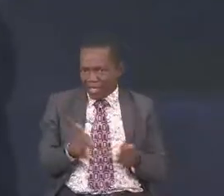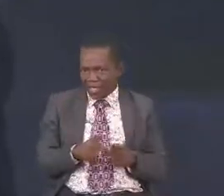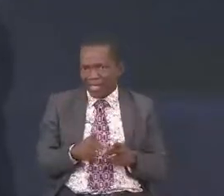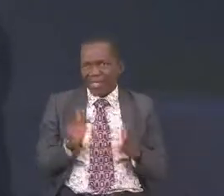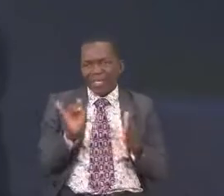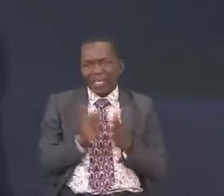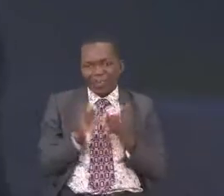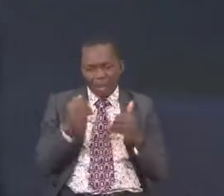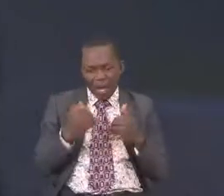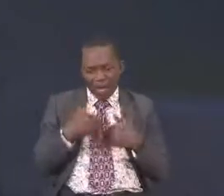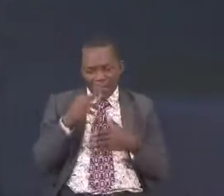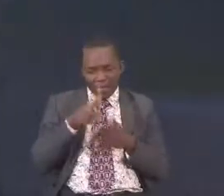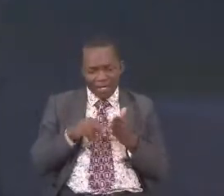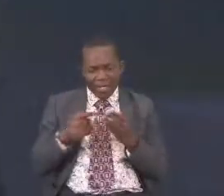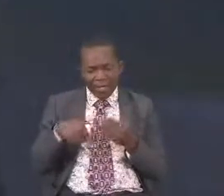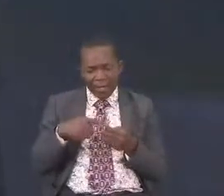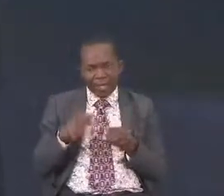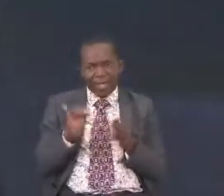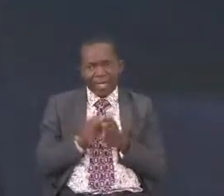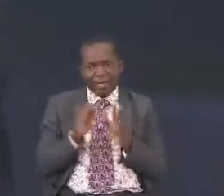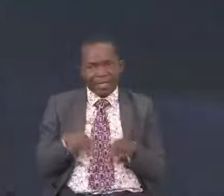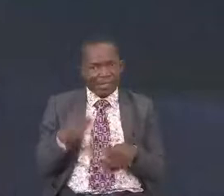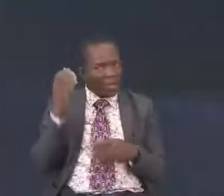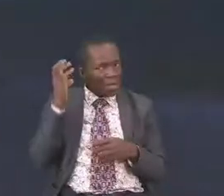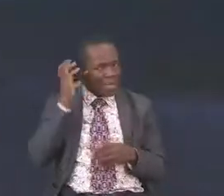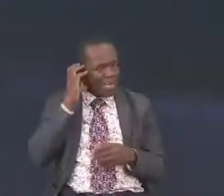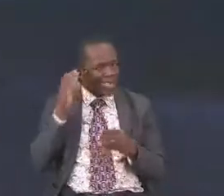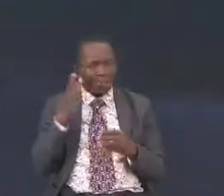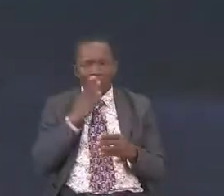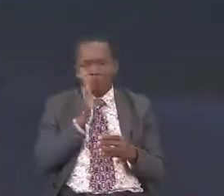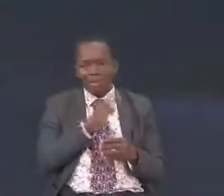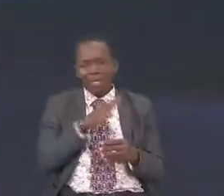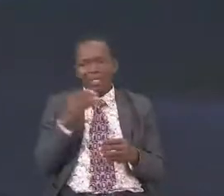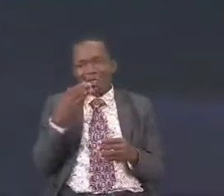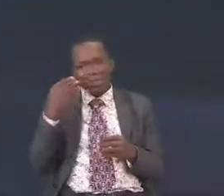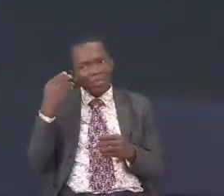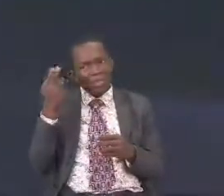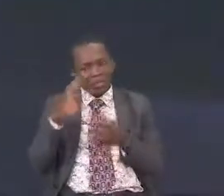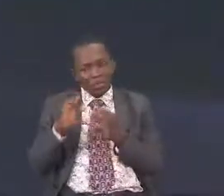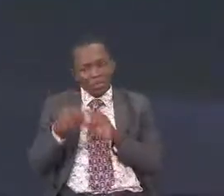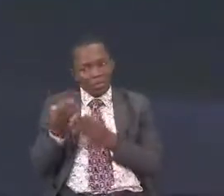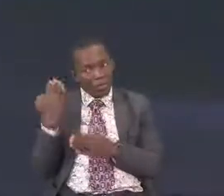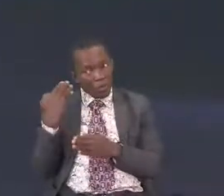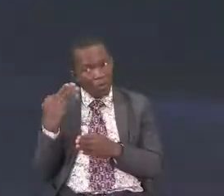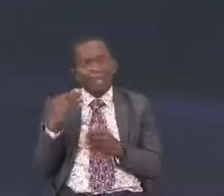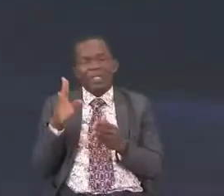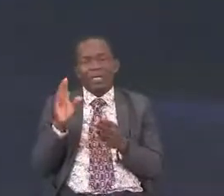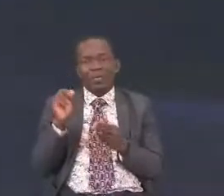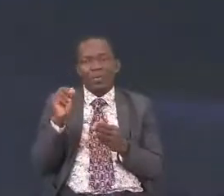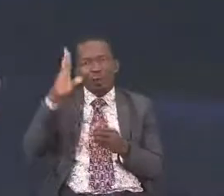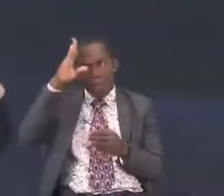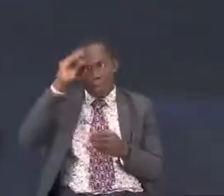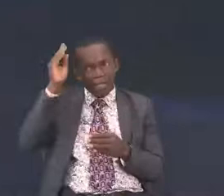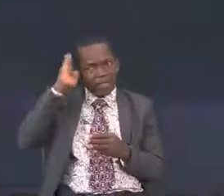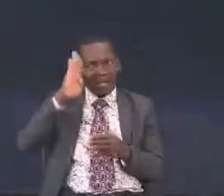a peut-être appris beaucoup de choses. Ce lieu dont tu as entendu la histoire, tu iras là-bas et aucun homme ne tiendra